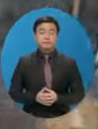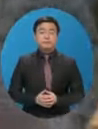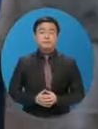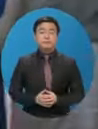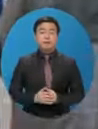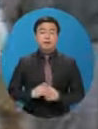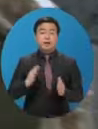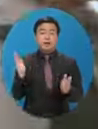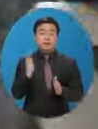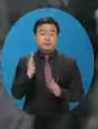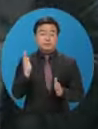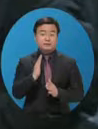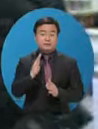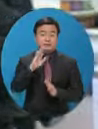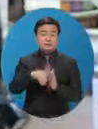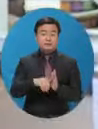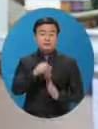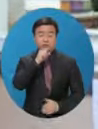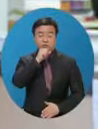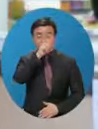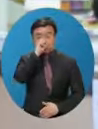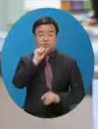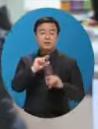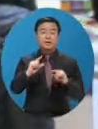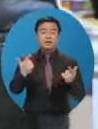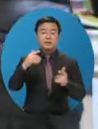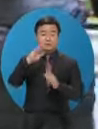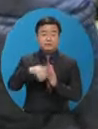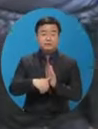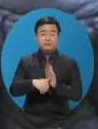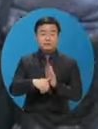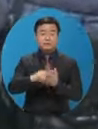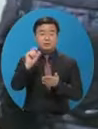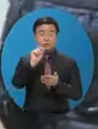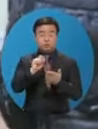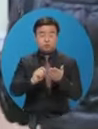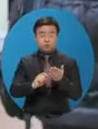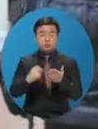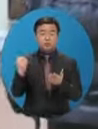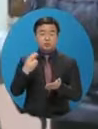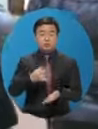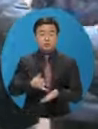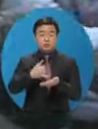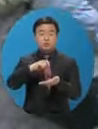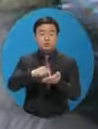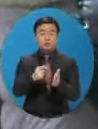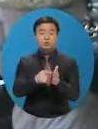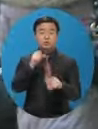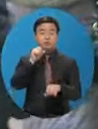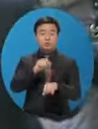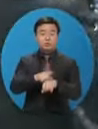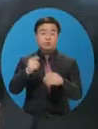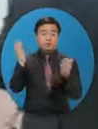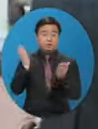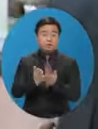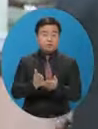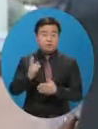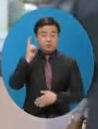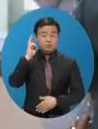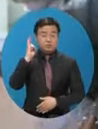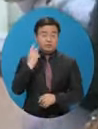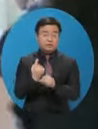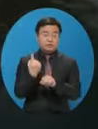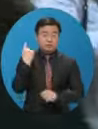성적이 되지 않는 학생들은 아무래도 논술 전형과 인적성 전형으로 많이 몰릴 것입니다. 그런데 작년에 비해서 논술 전형과